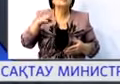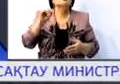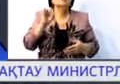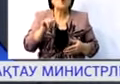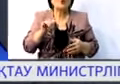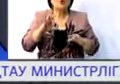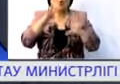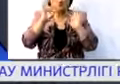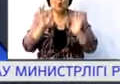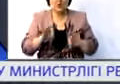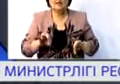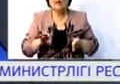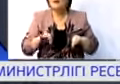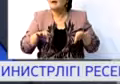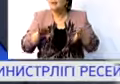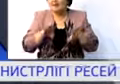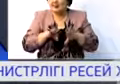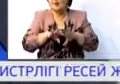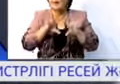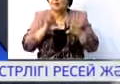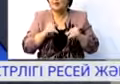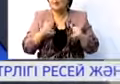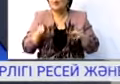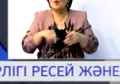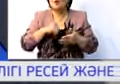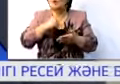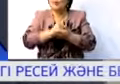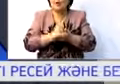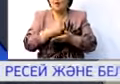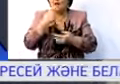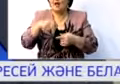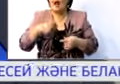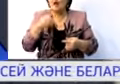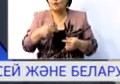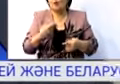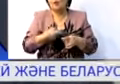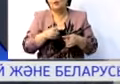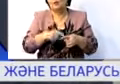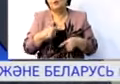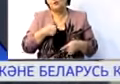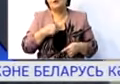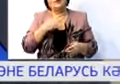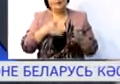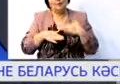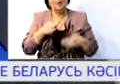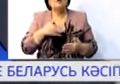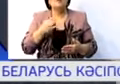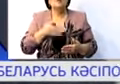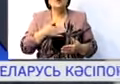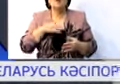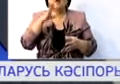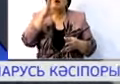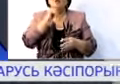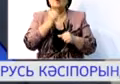жыраулық өнерге, тіпті қолмен қойғандай қылып айтып, Я он менен көңілме қонат, менің қолымнан